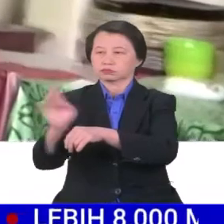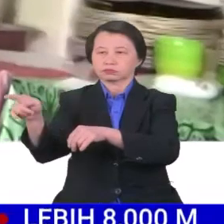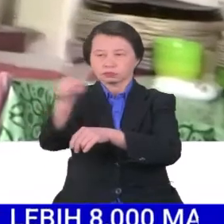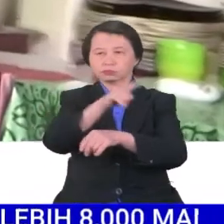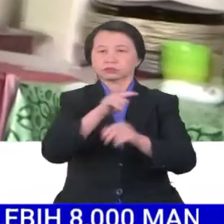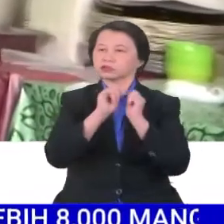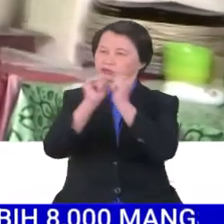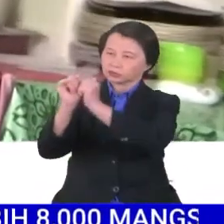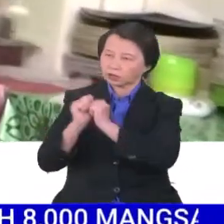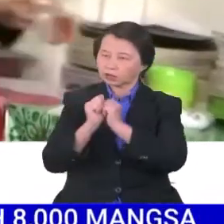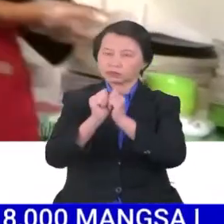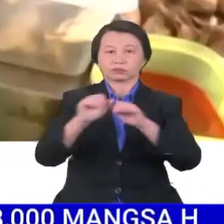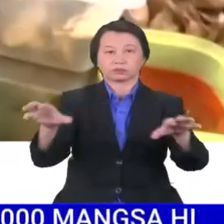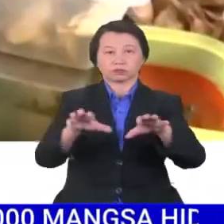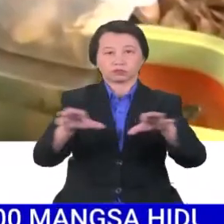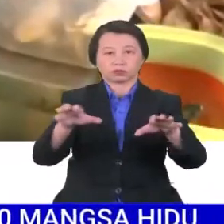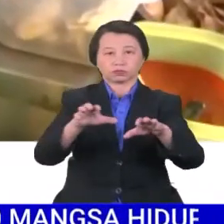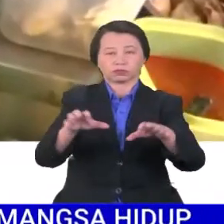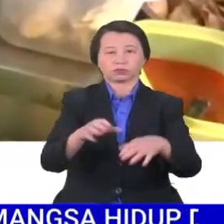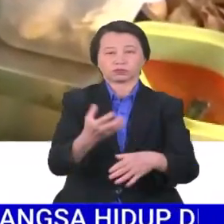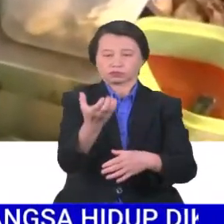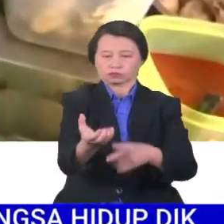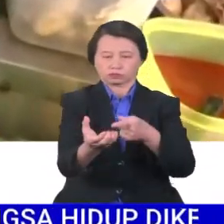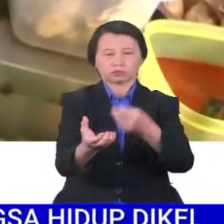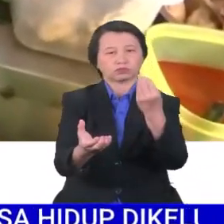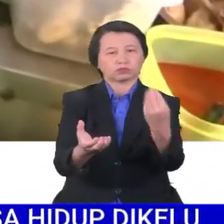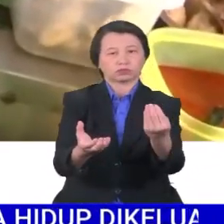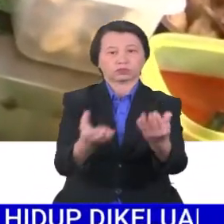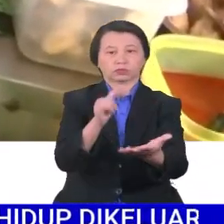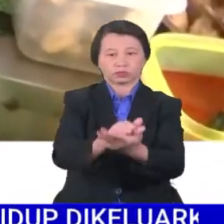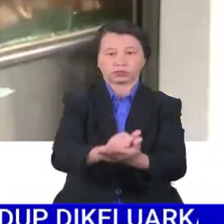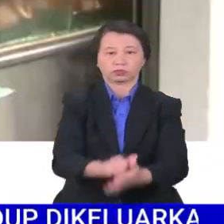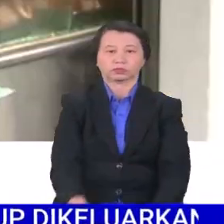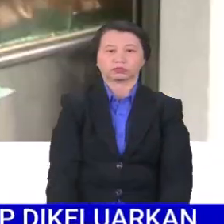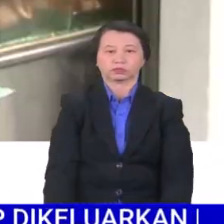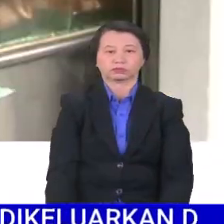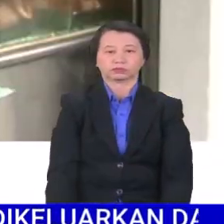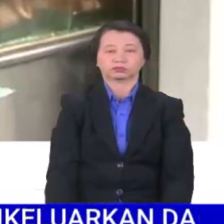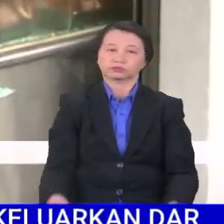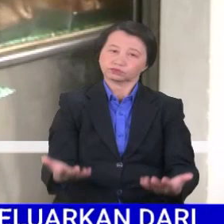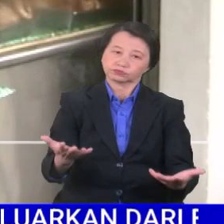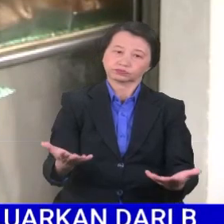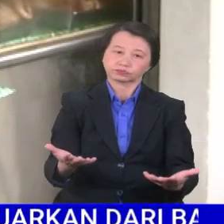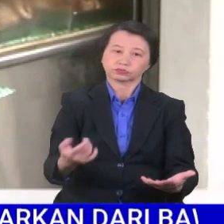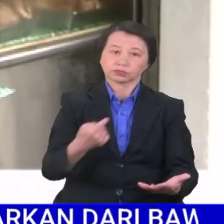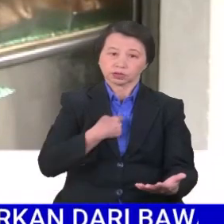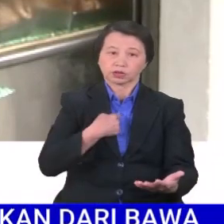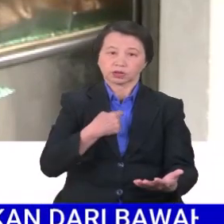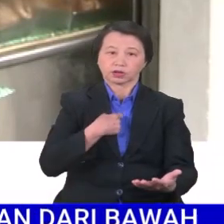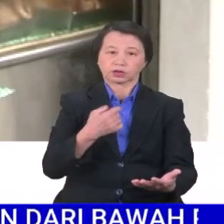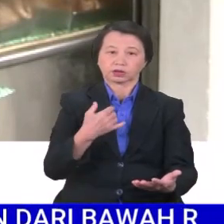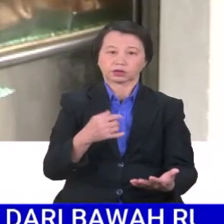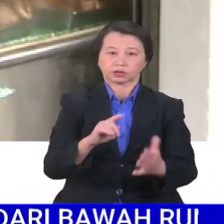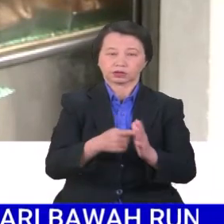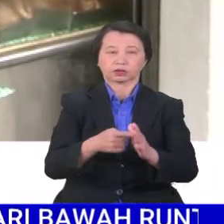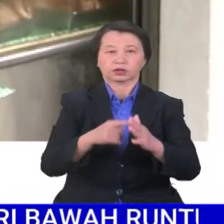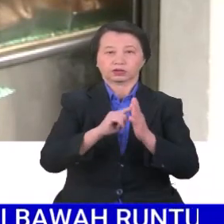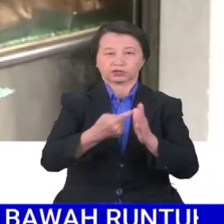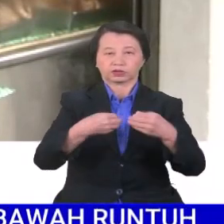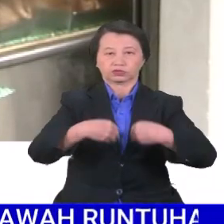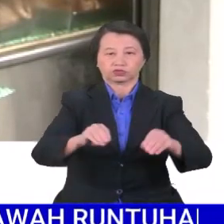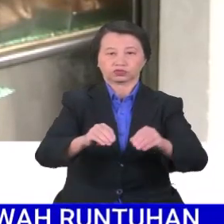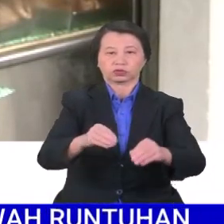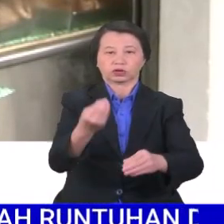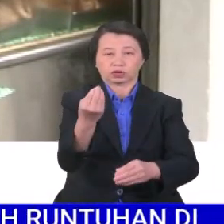dapat bersama-sama melaksanakan inisiatif murni itu. Jadi ala-ala memang saya pun dah start jual murah tu. So